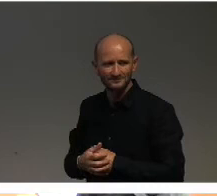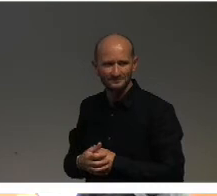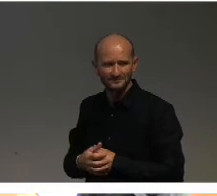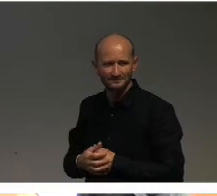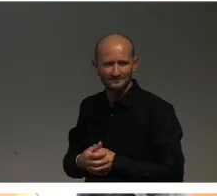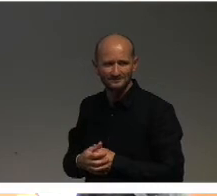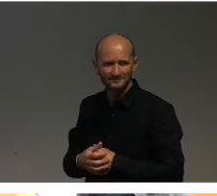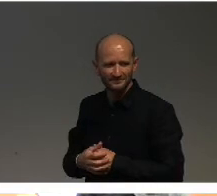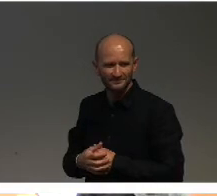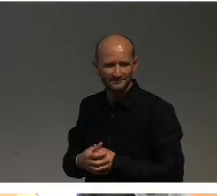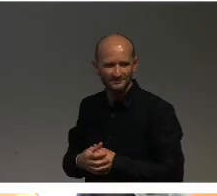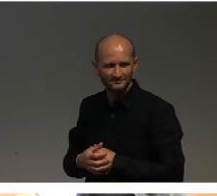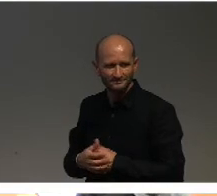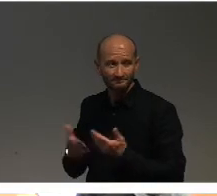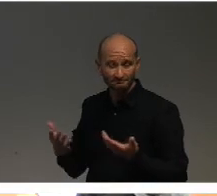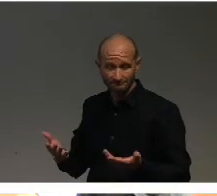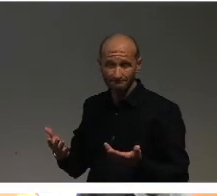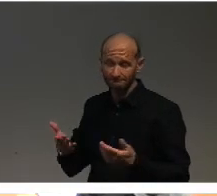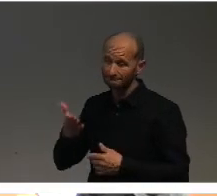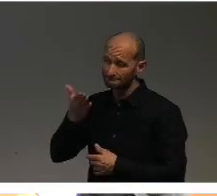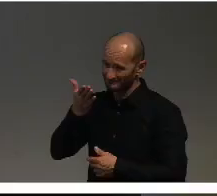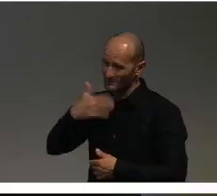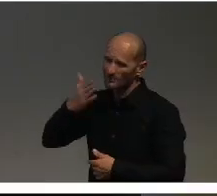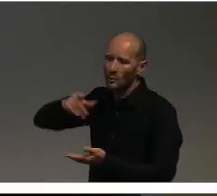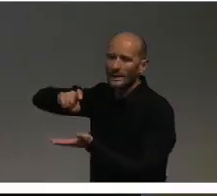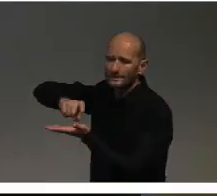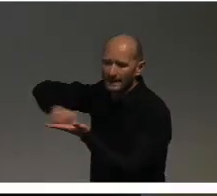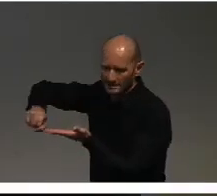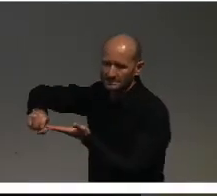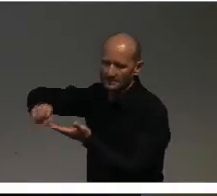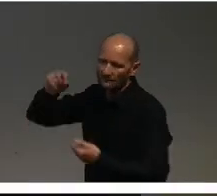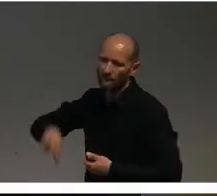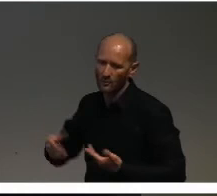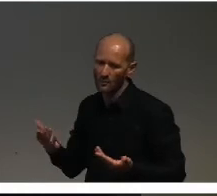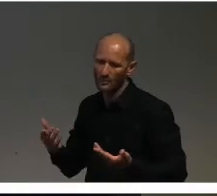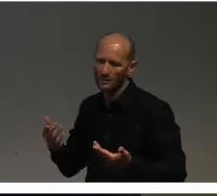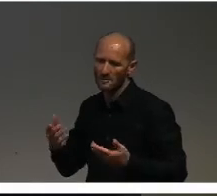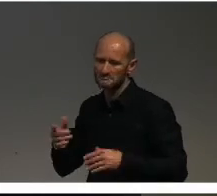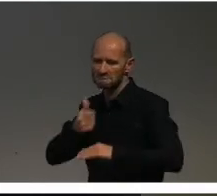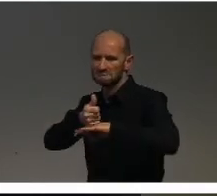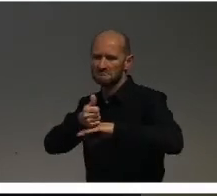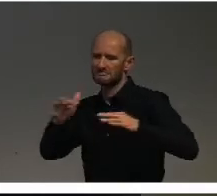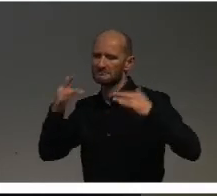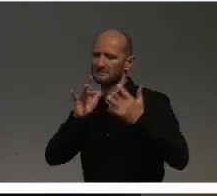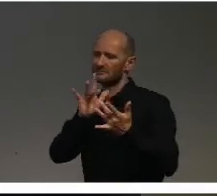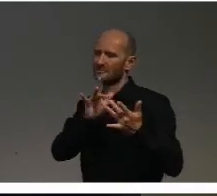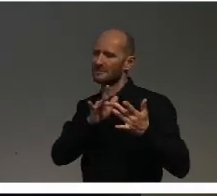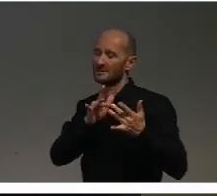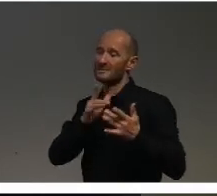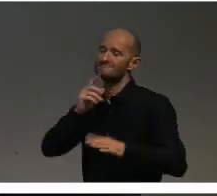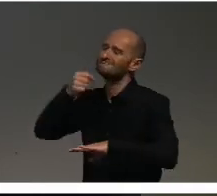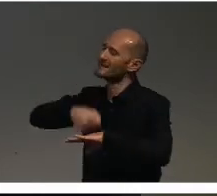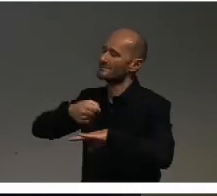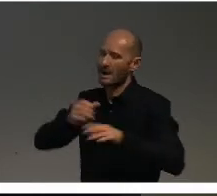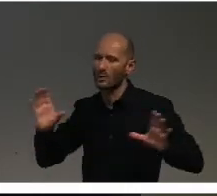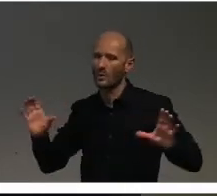dernière. Donc voilà, l'amélioration de la traçabilité des expositions, si ce n'est individuelle, à minima collective, parce que sinon on ne pourra